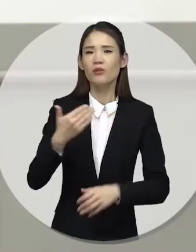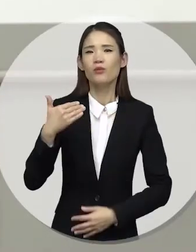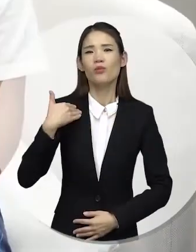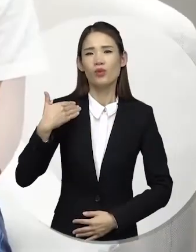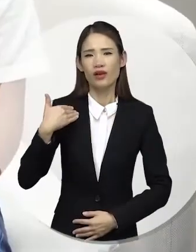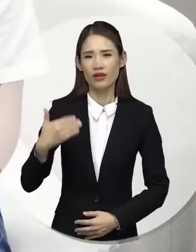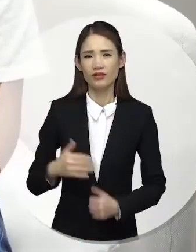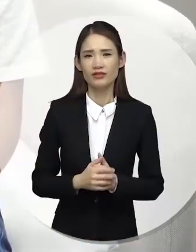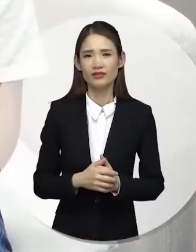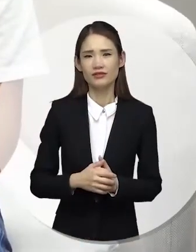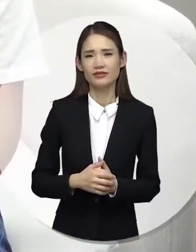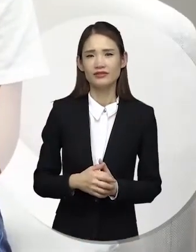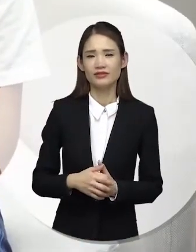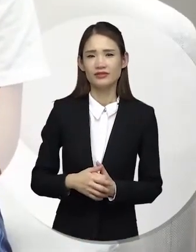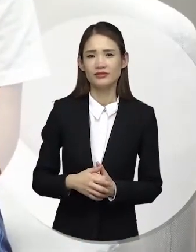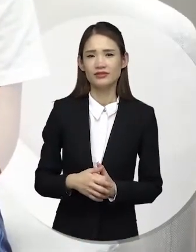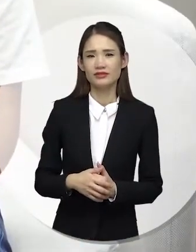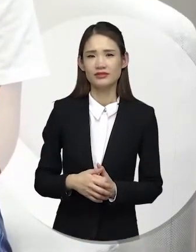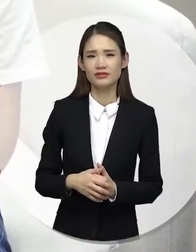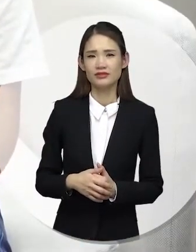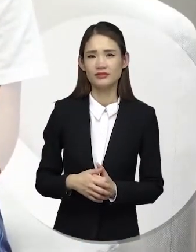많아서요.